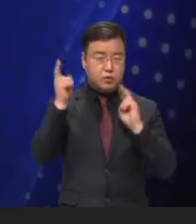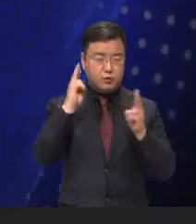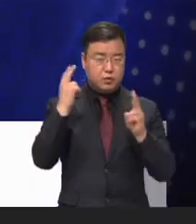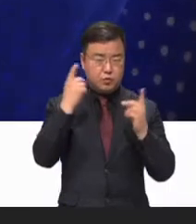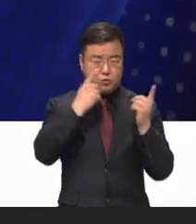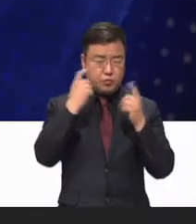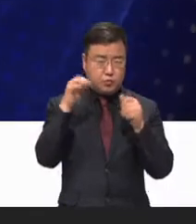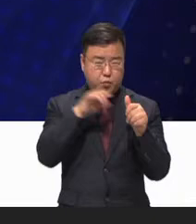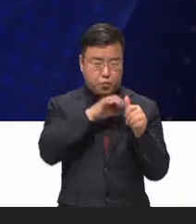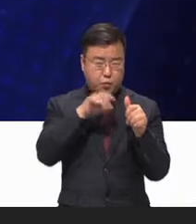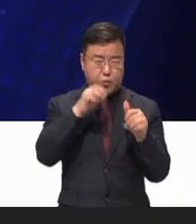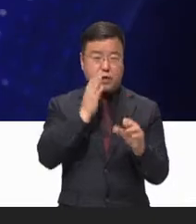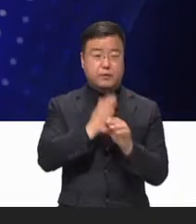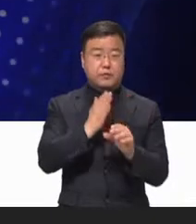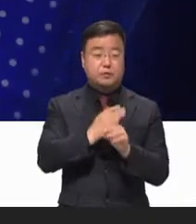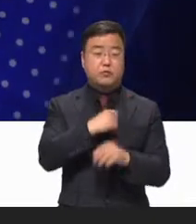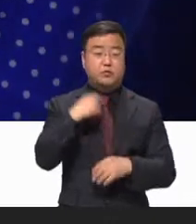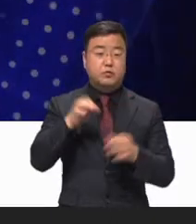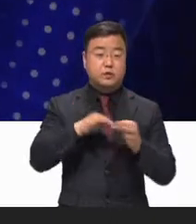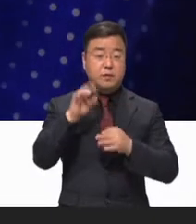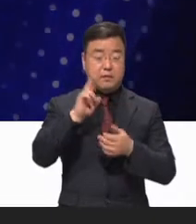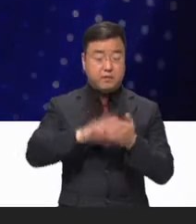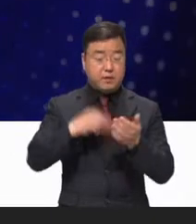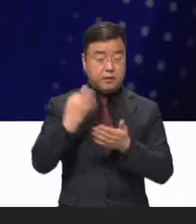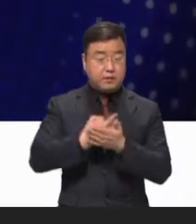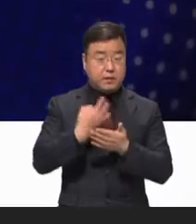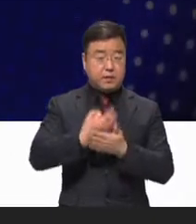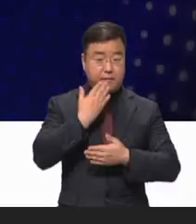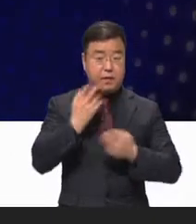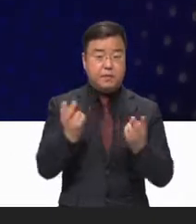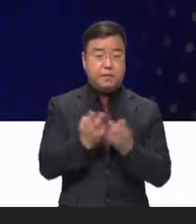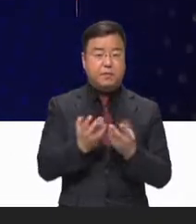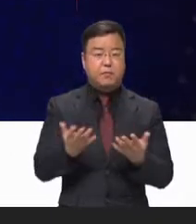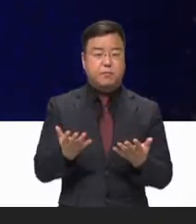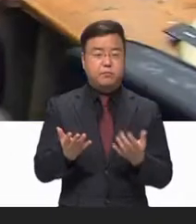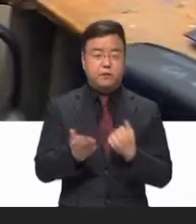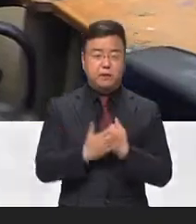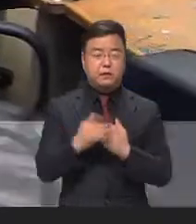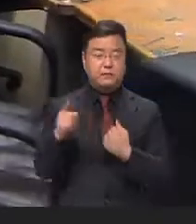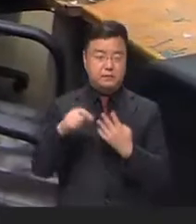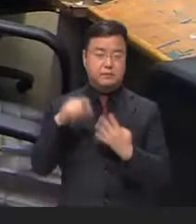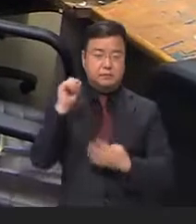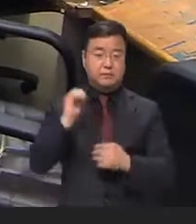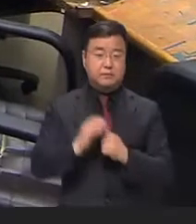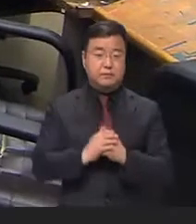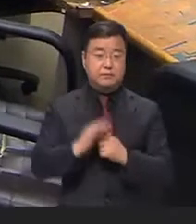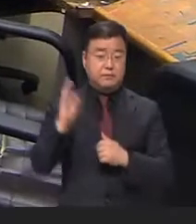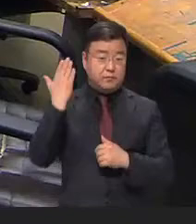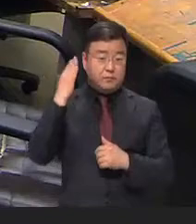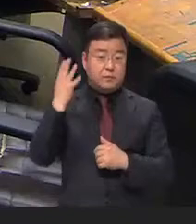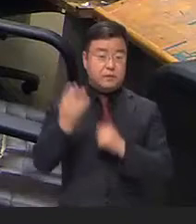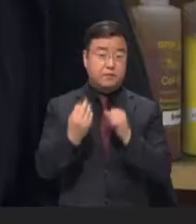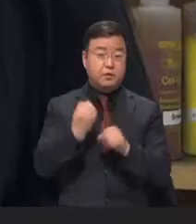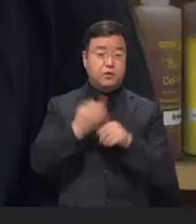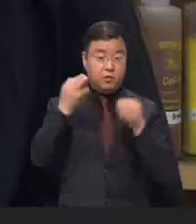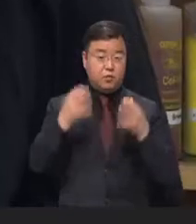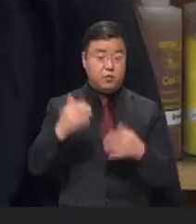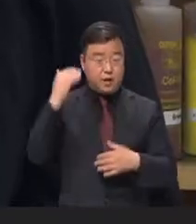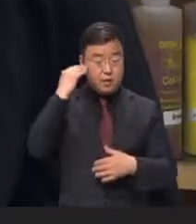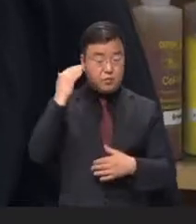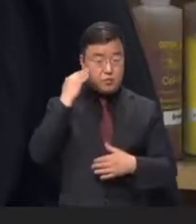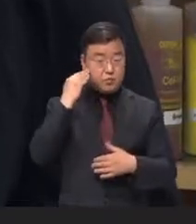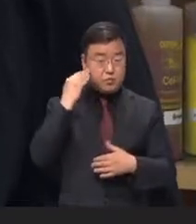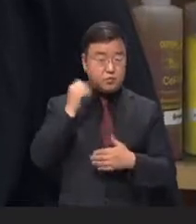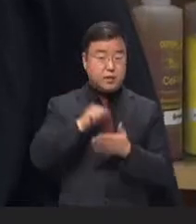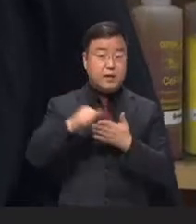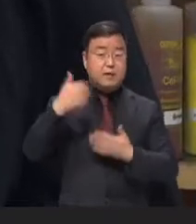중국 시장에서 매출을 올릴 수 있는 방법이 그것밖에 없기 때문에 그렇게 선택을 한 거고요. 최근 몇 년 사이 국내 캐릭터의 판권을